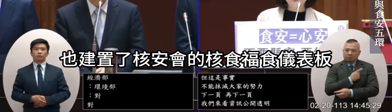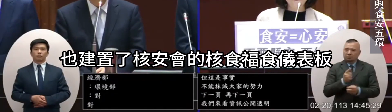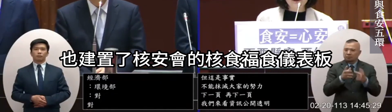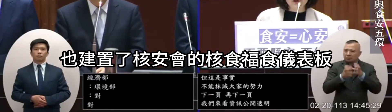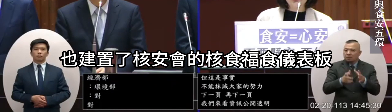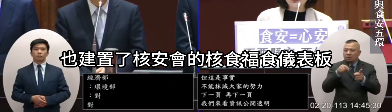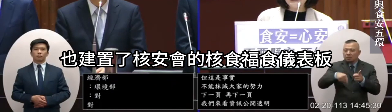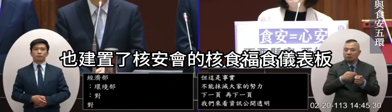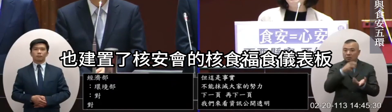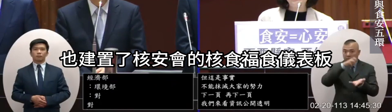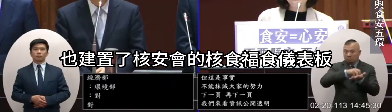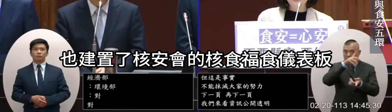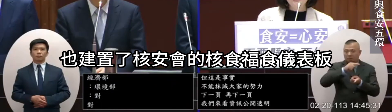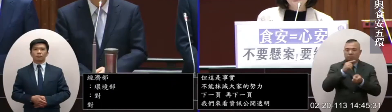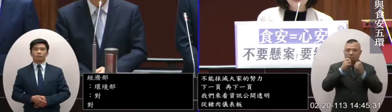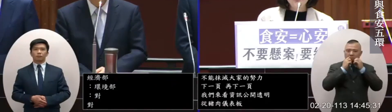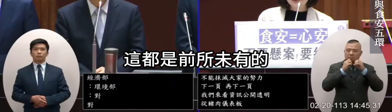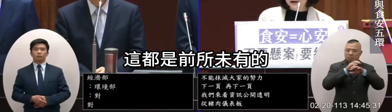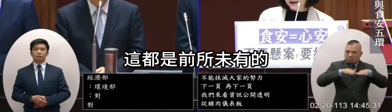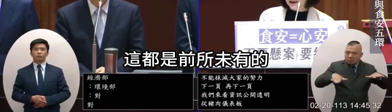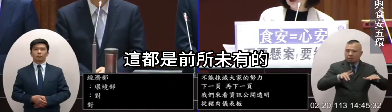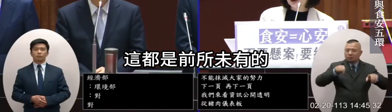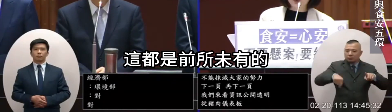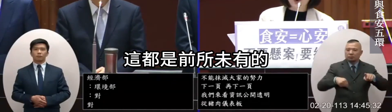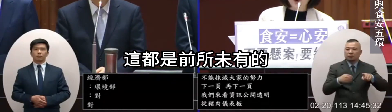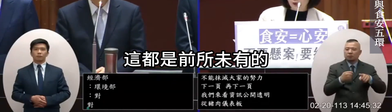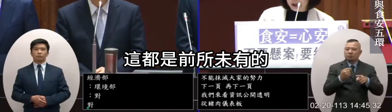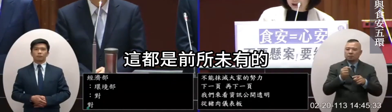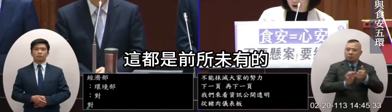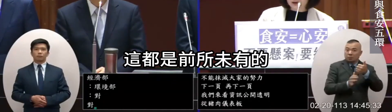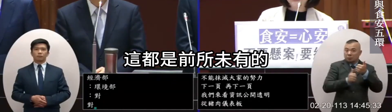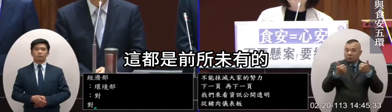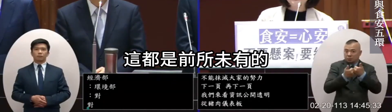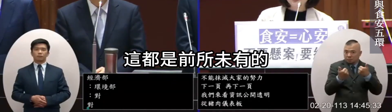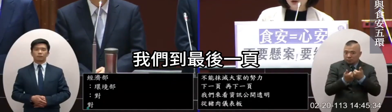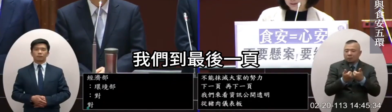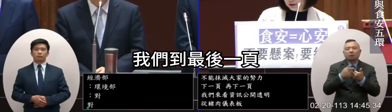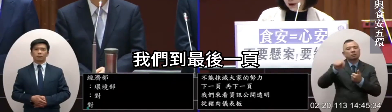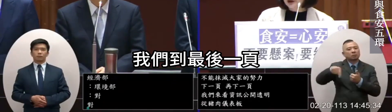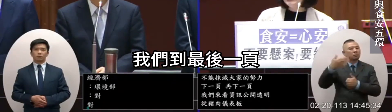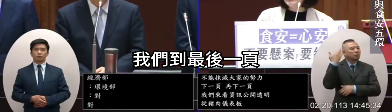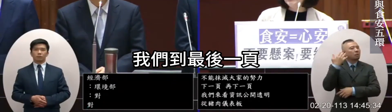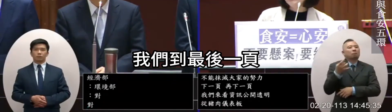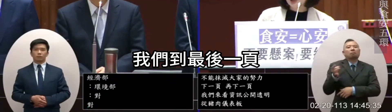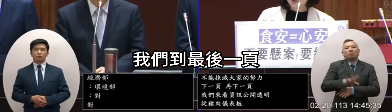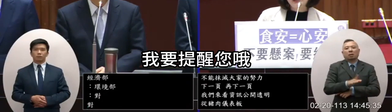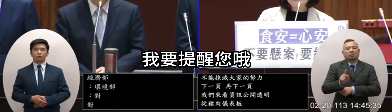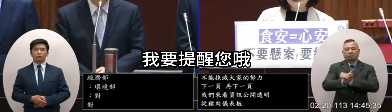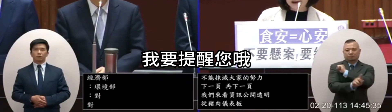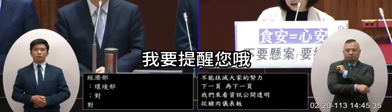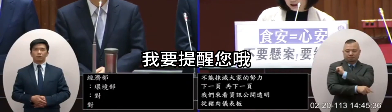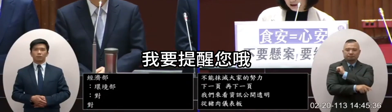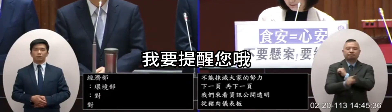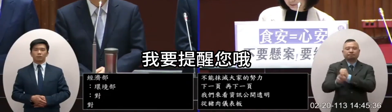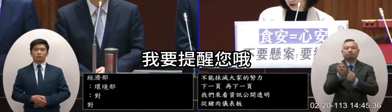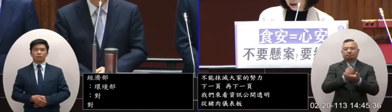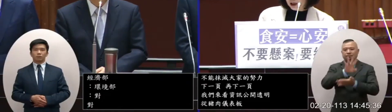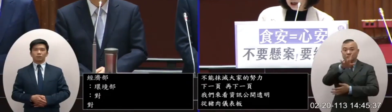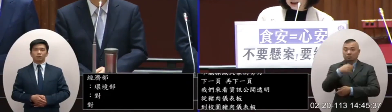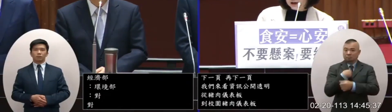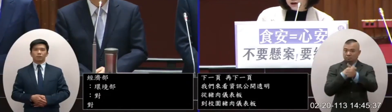何时服食仪标板，这都是前所未有的。我们到最后一页，我要提醒